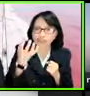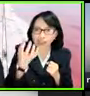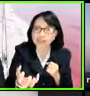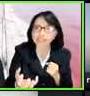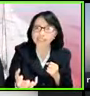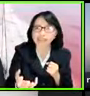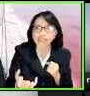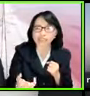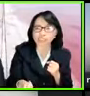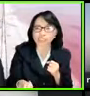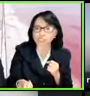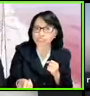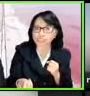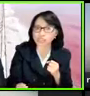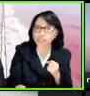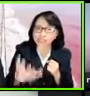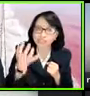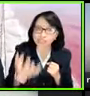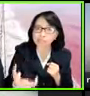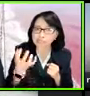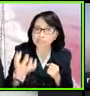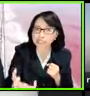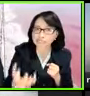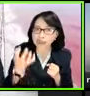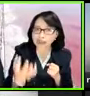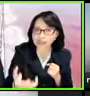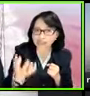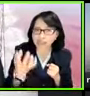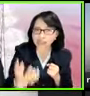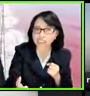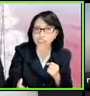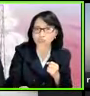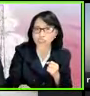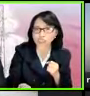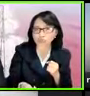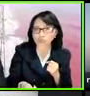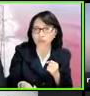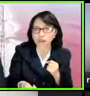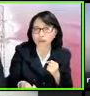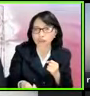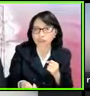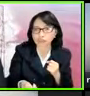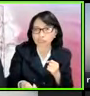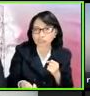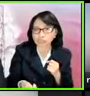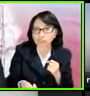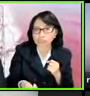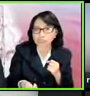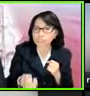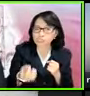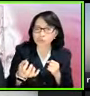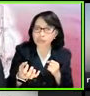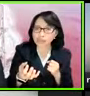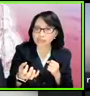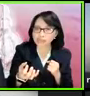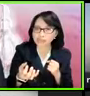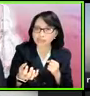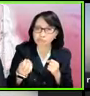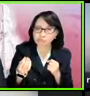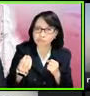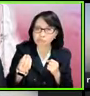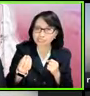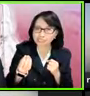dan karena Kristus Yesus kita menerima rahasia Kristus itu itulah